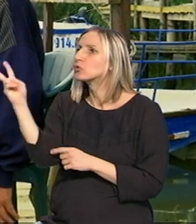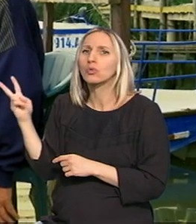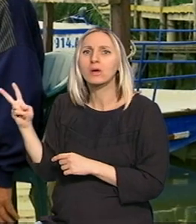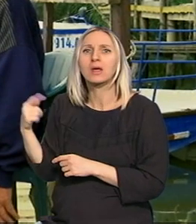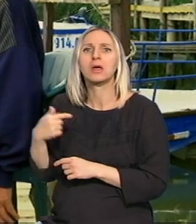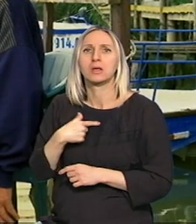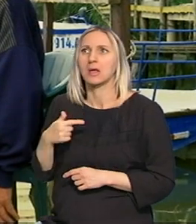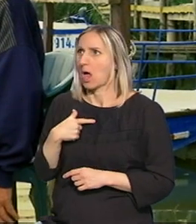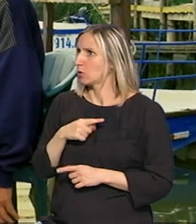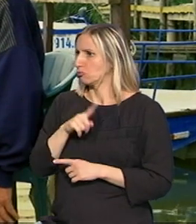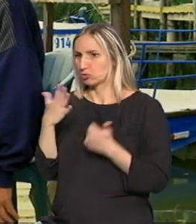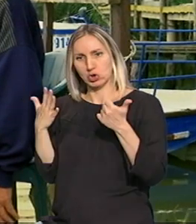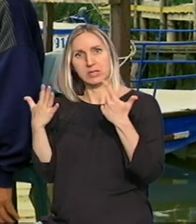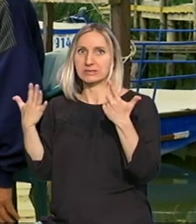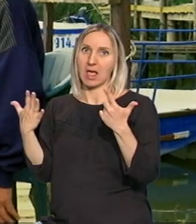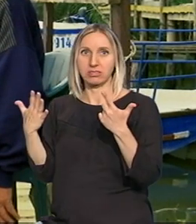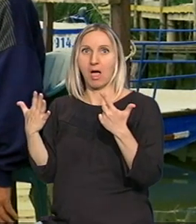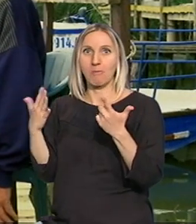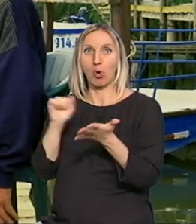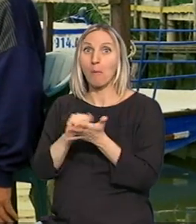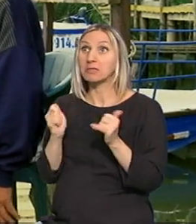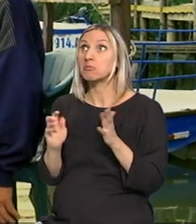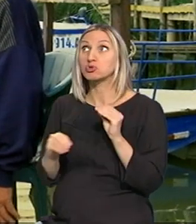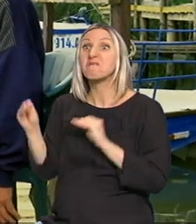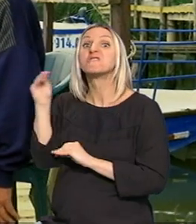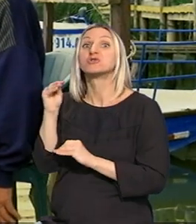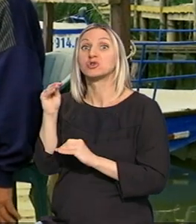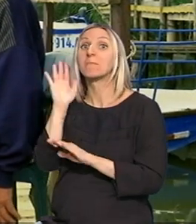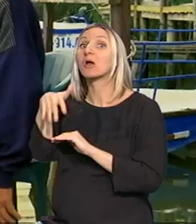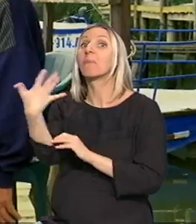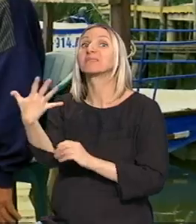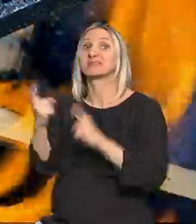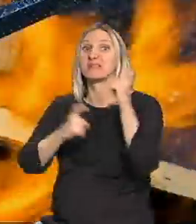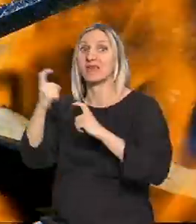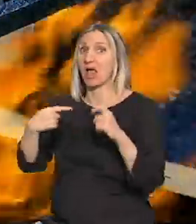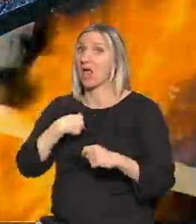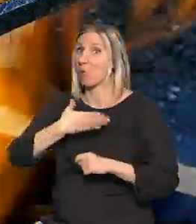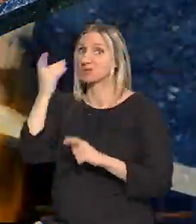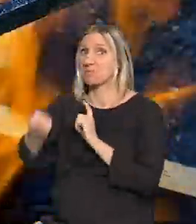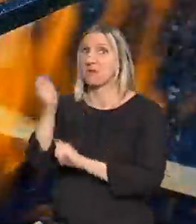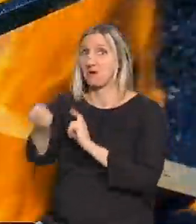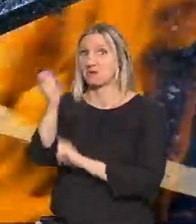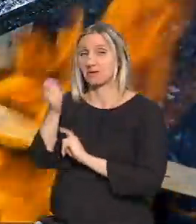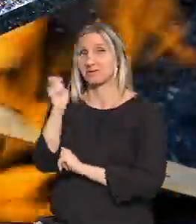do sada uhvatio 6-7 komada, možda i više, svi su preko 50 kila.